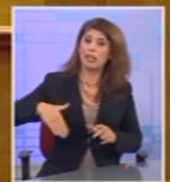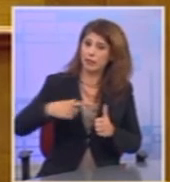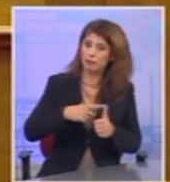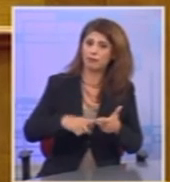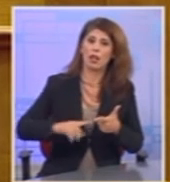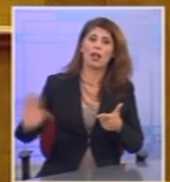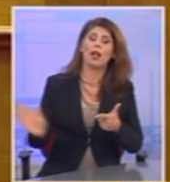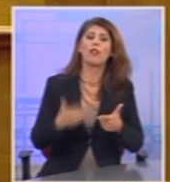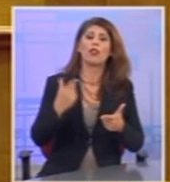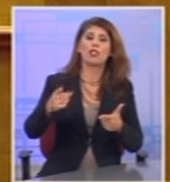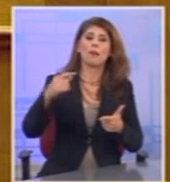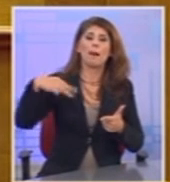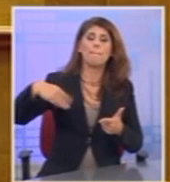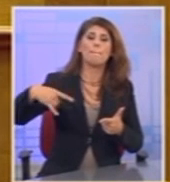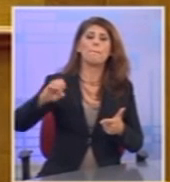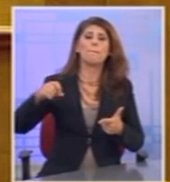τον Μπερτζημά από την Αθήνα.